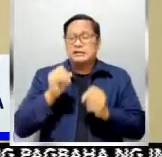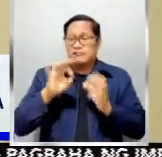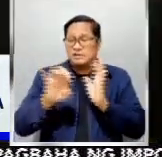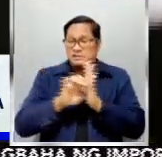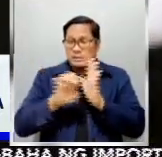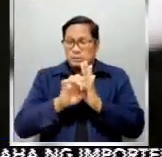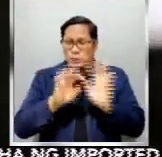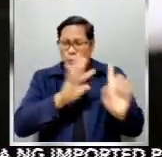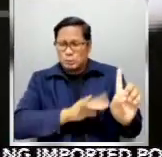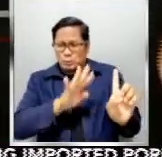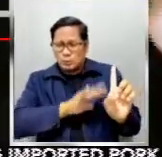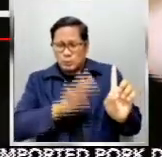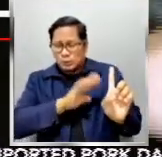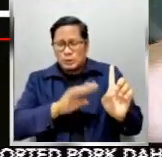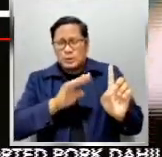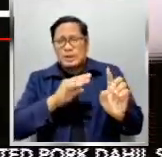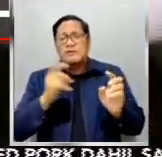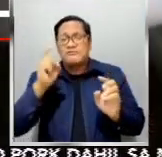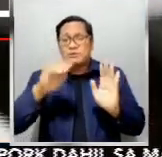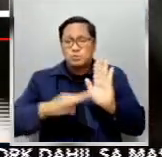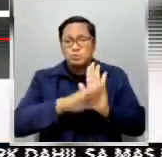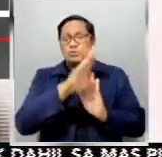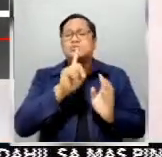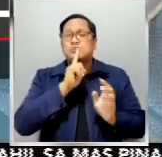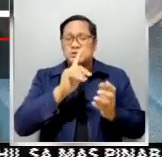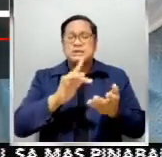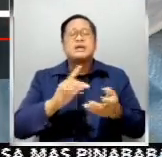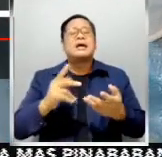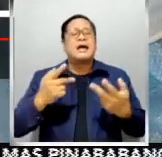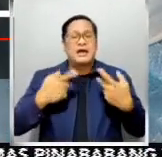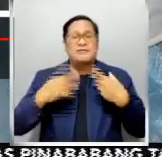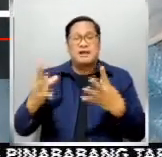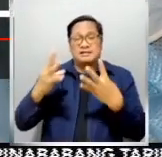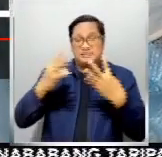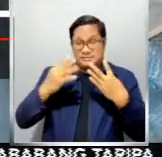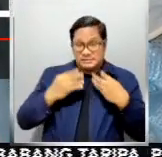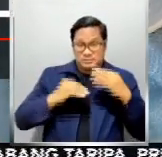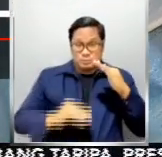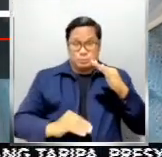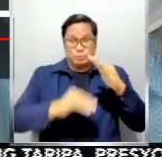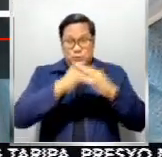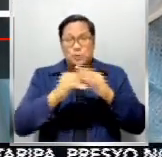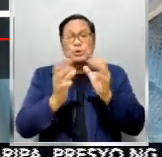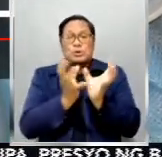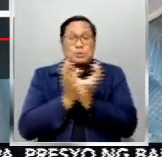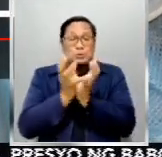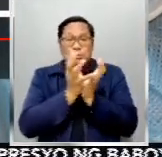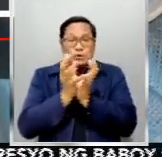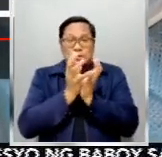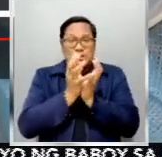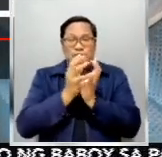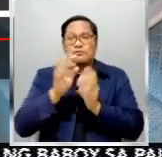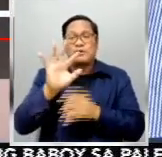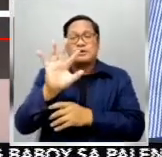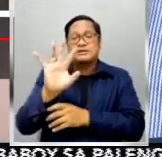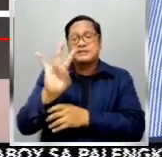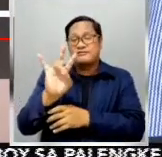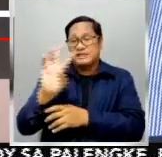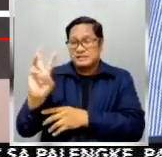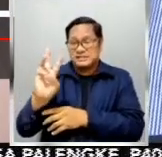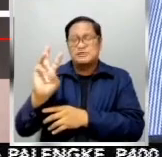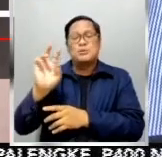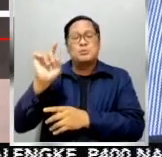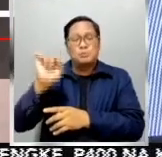ng Abril, pinakamaaga makakamit ng bansa ang herd immunity o pagbakuna sa 76.1 million na